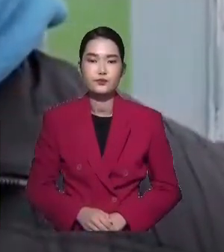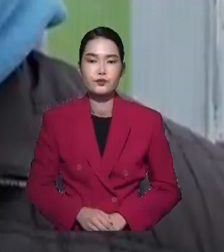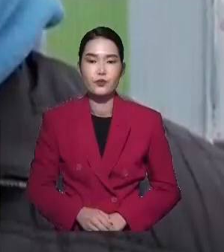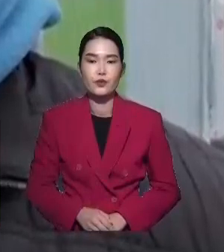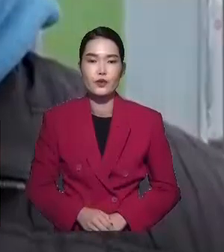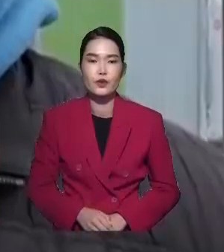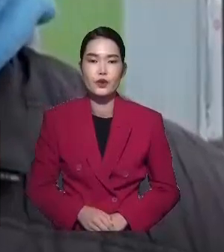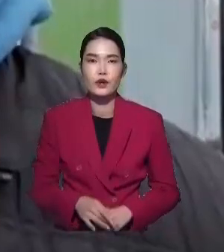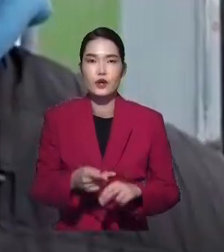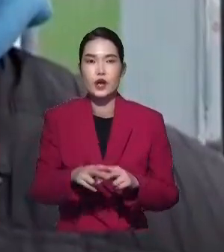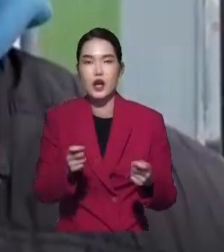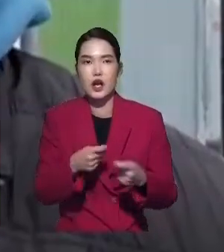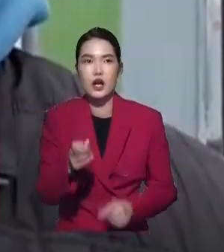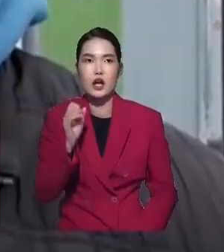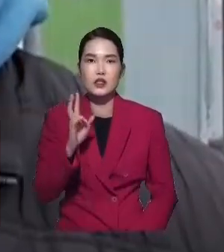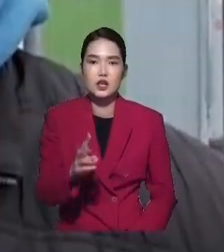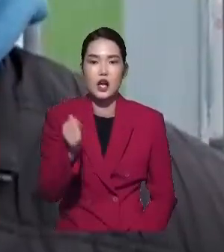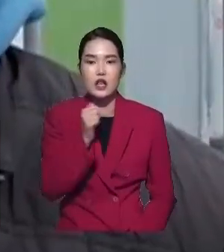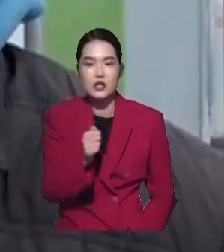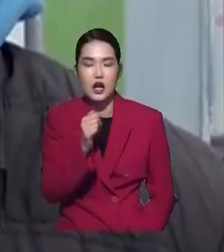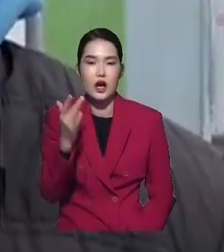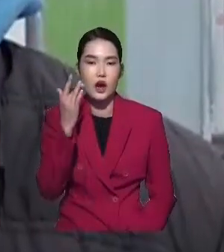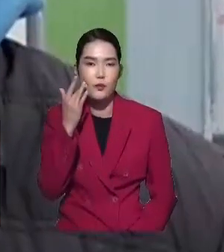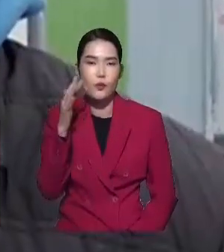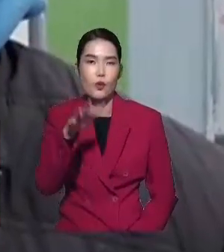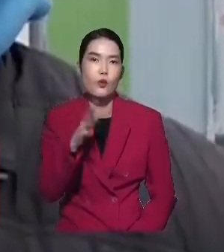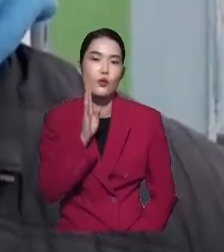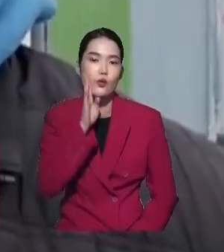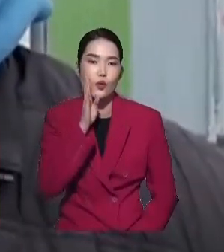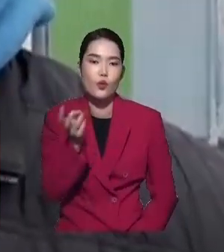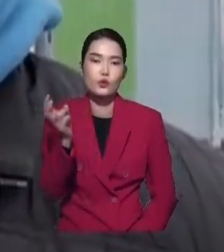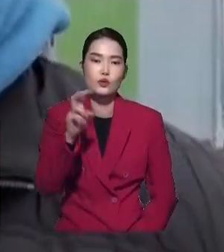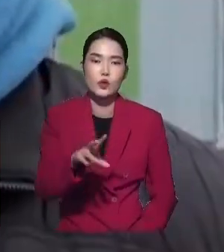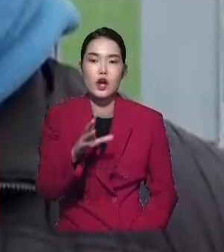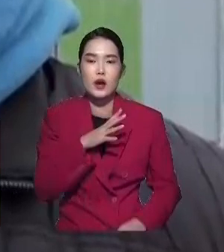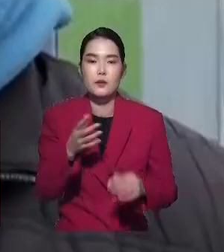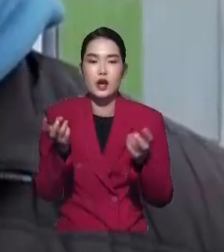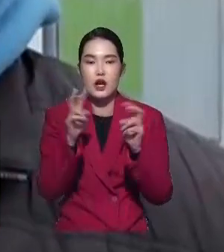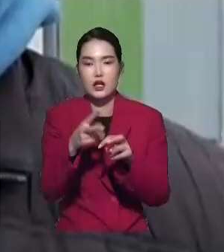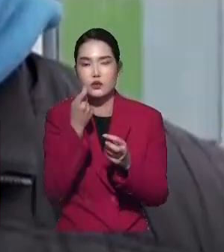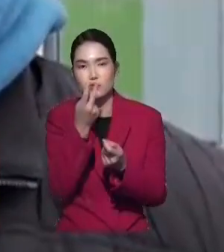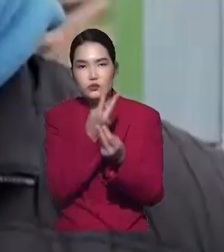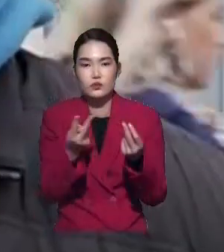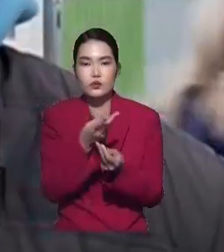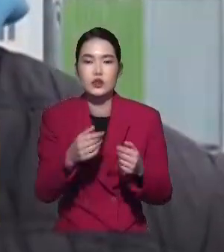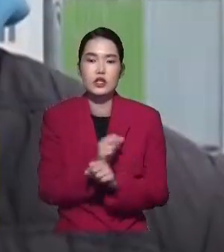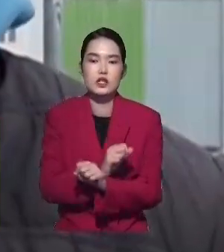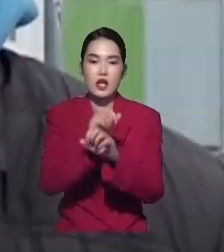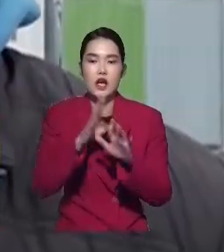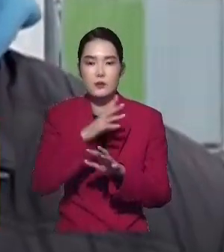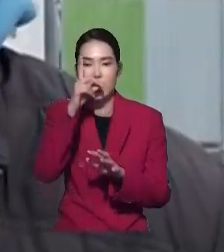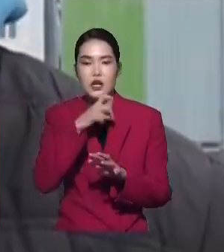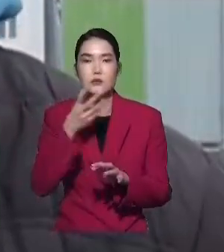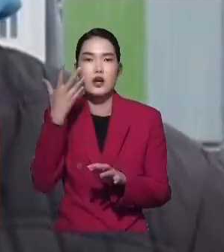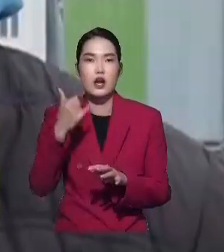Определенно это разочаровывает. Наш план состоял в том, чтобы прийти сюда рано утром и поскорее купить билет. А тут такие новости. Началась забастовка, и непонятно, когда